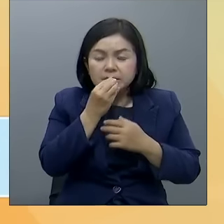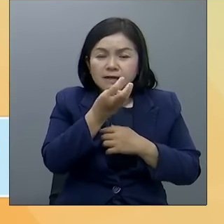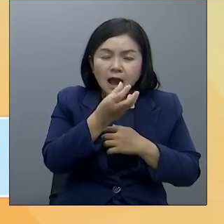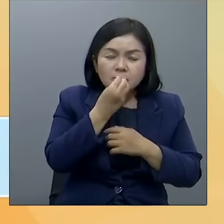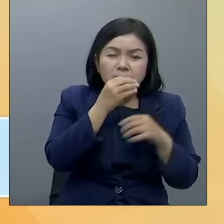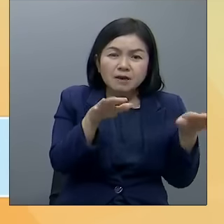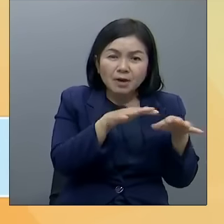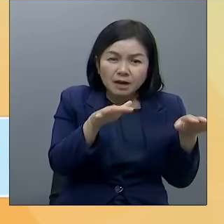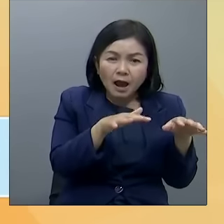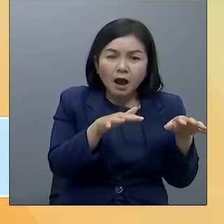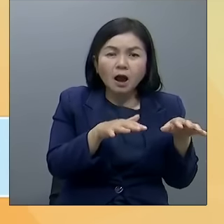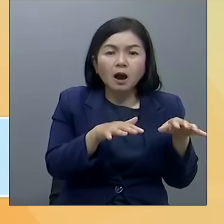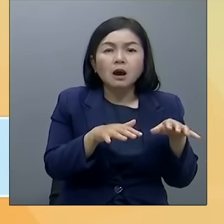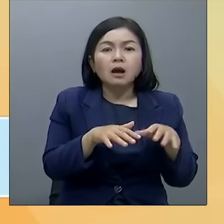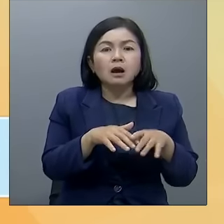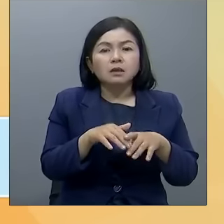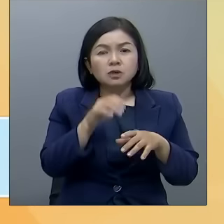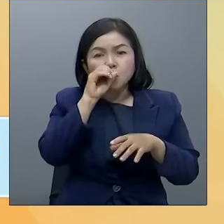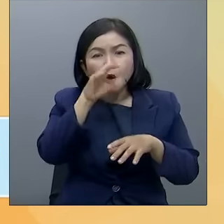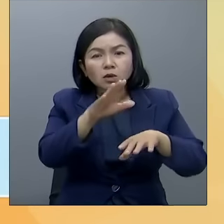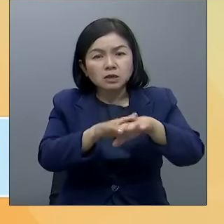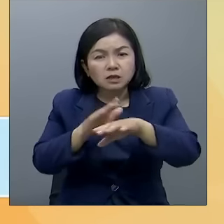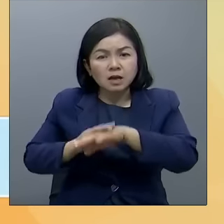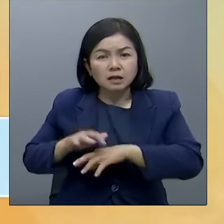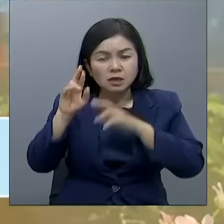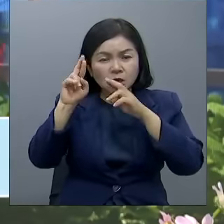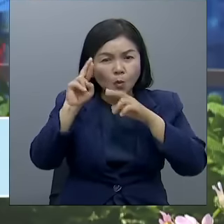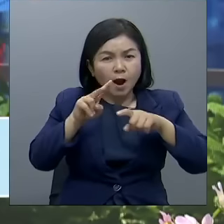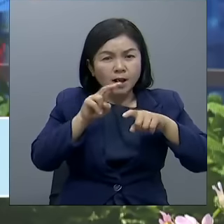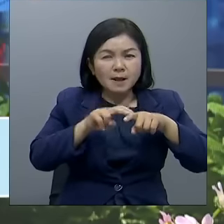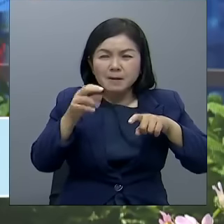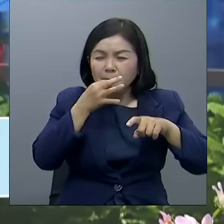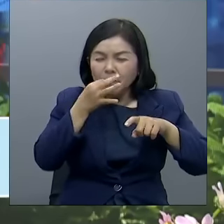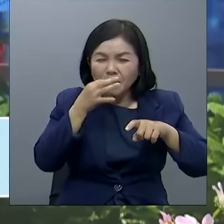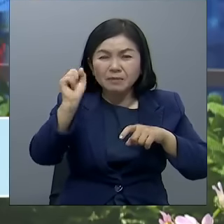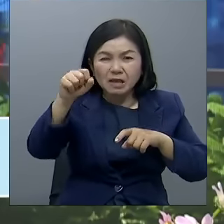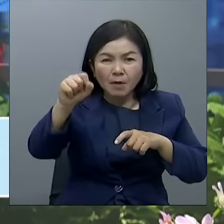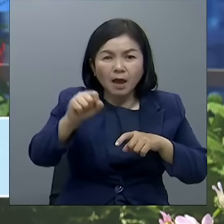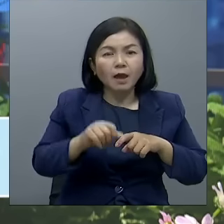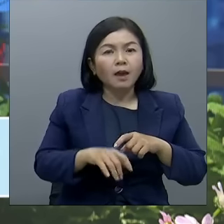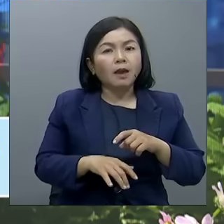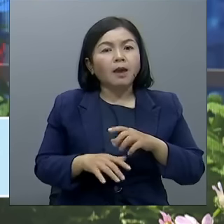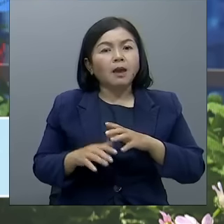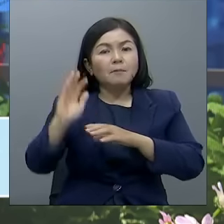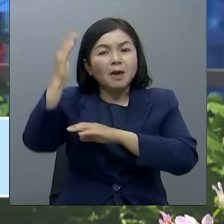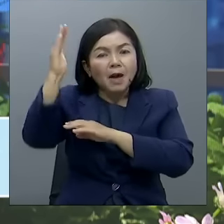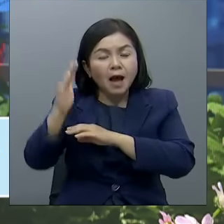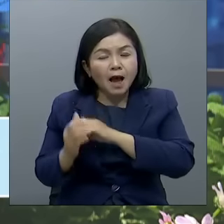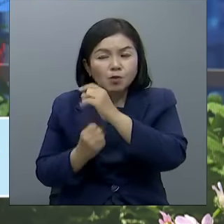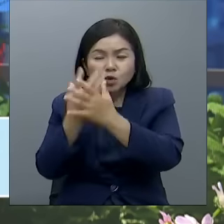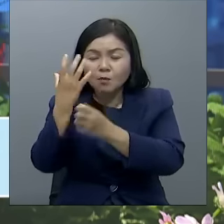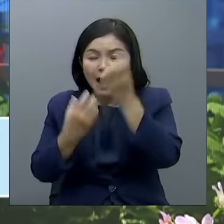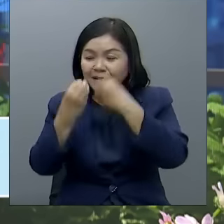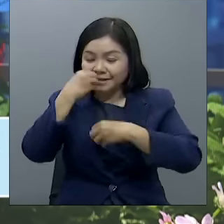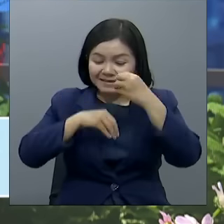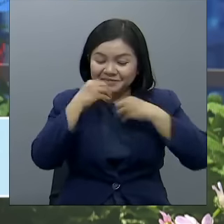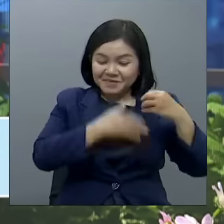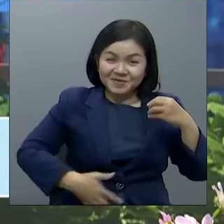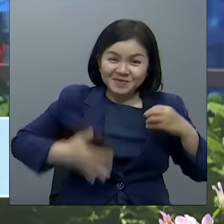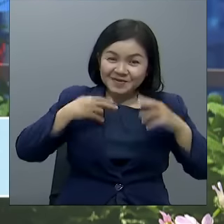ดานะทางการเขายังบอกให้เราระวังเรื่องโซเดียมเรื่องลดจัดเลยโดยเฉพาะยาสมุนไพรที่เราอาจจะคิดว่าเอ้ยกินเพื่อดูแลตัวเองนั้นมัน